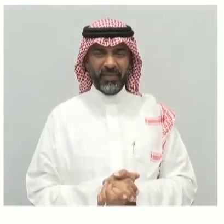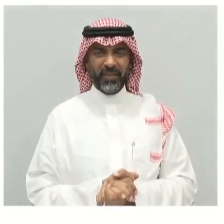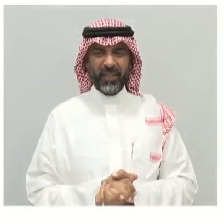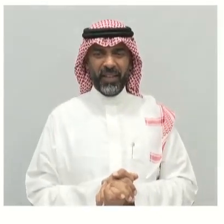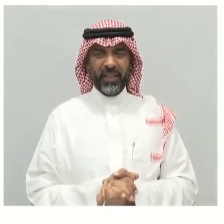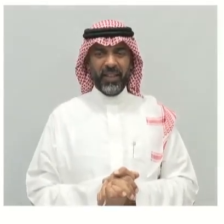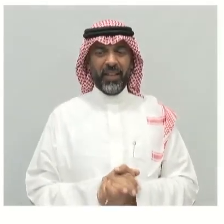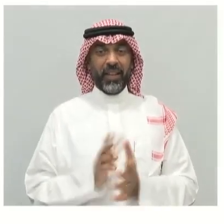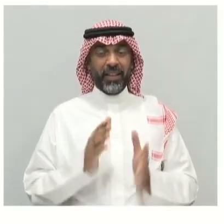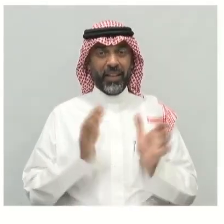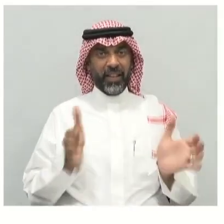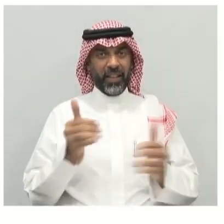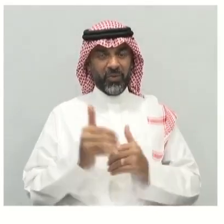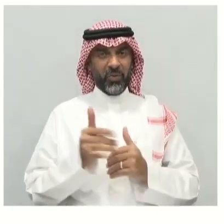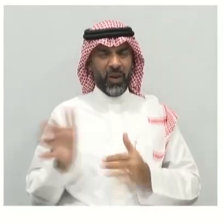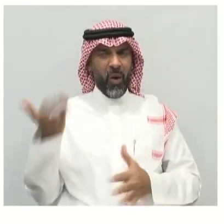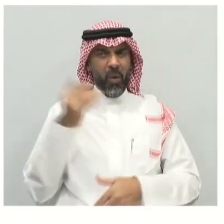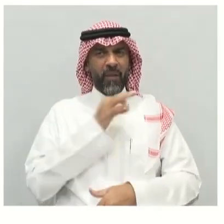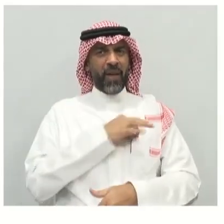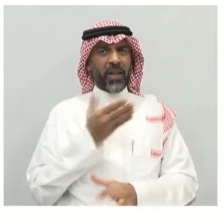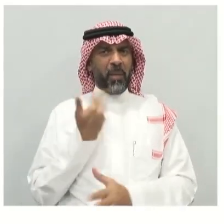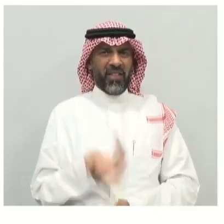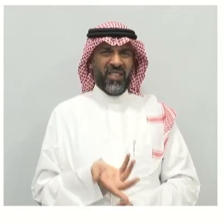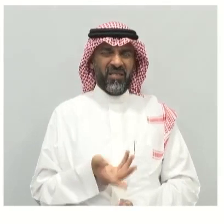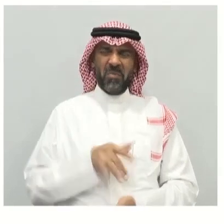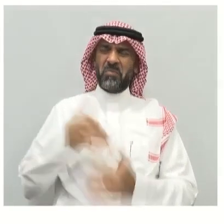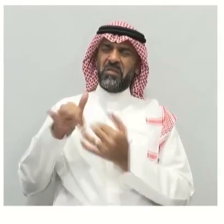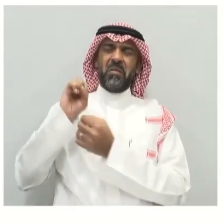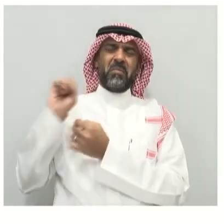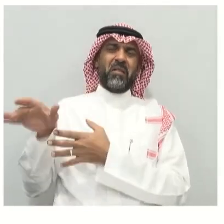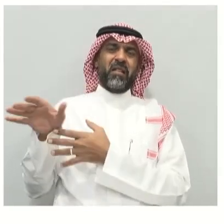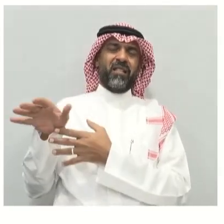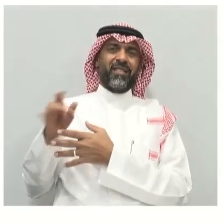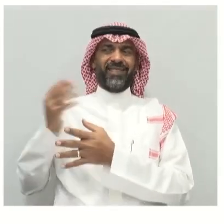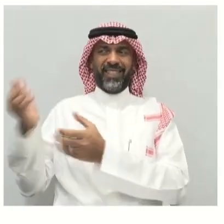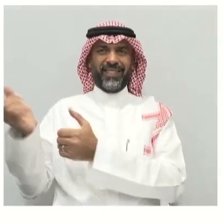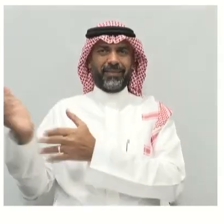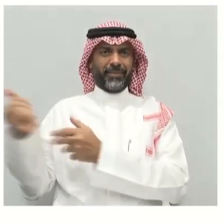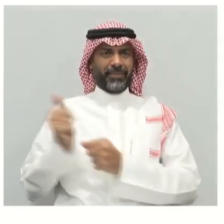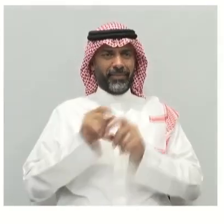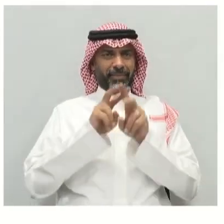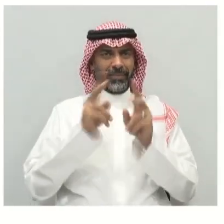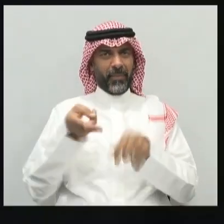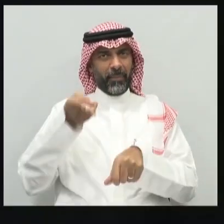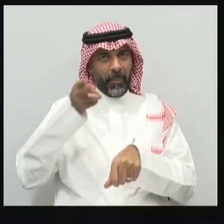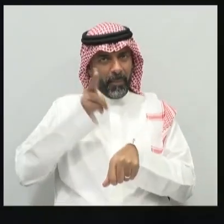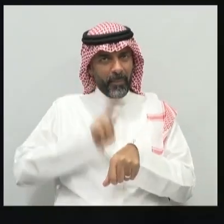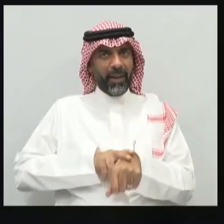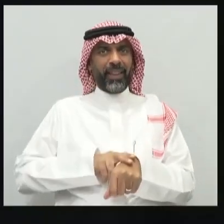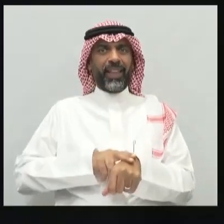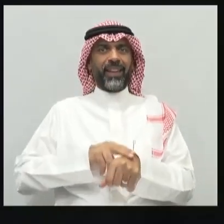اذا الكرتون الان هل اعادوا استخدامه ولا لا مزين اعادوا